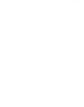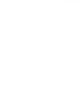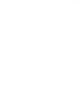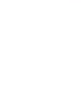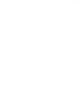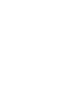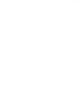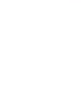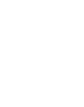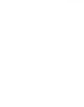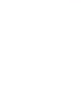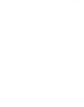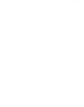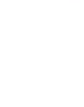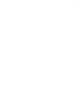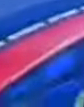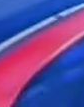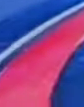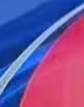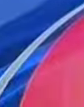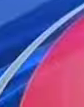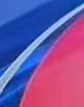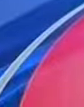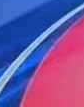การเงินธนาคาร